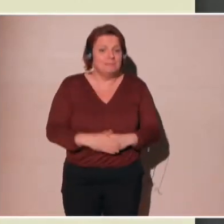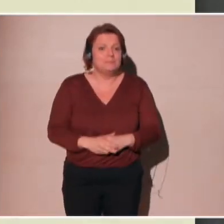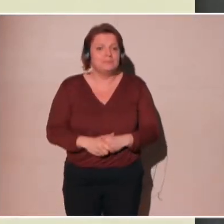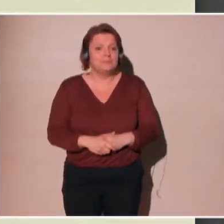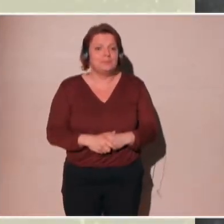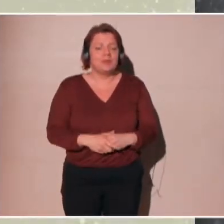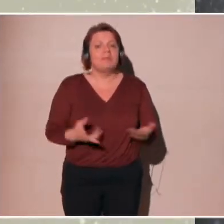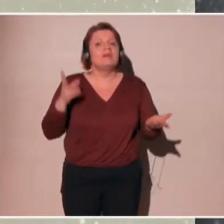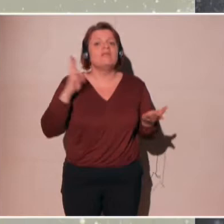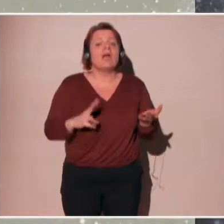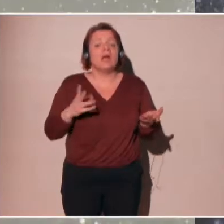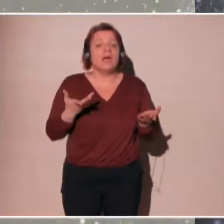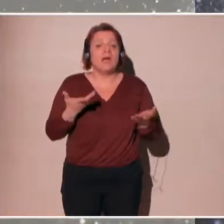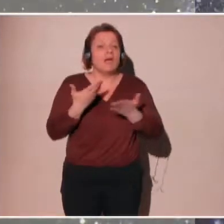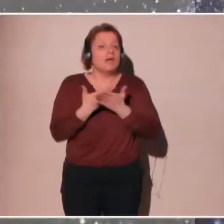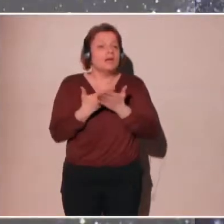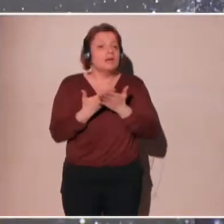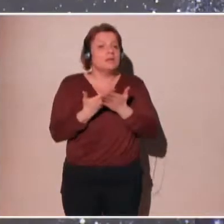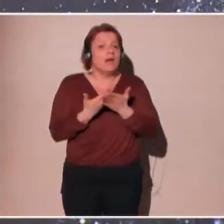Alors voilà, ça c'est le type